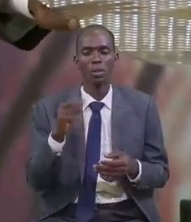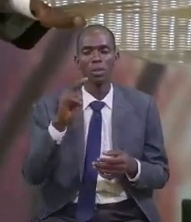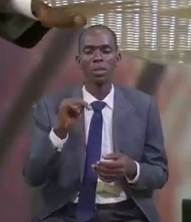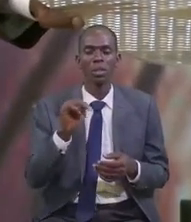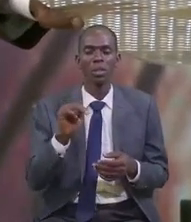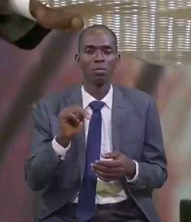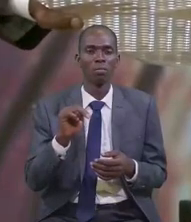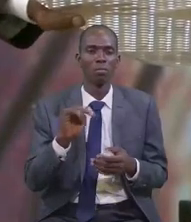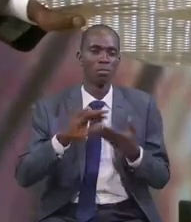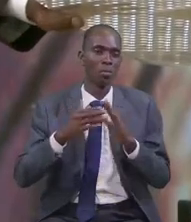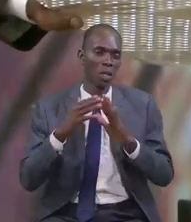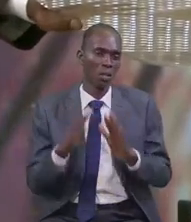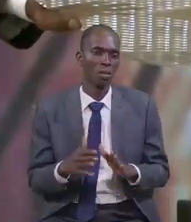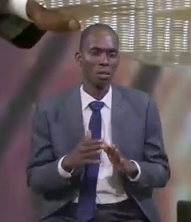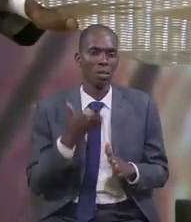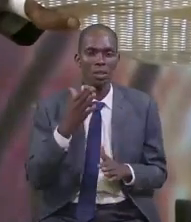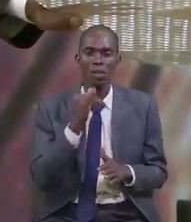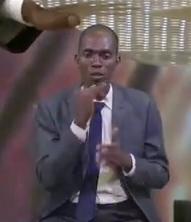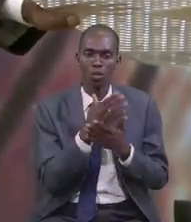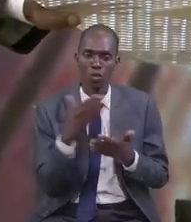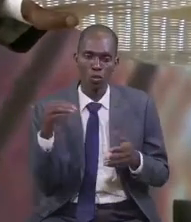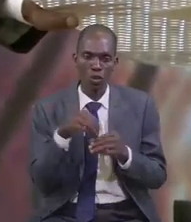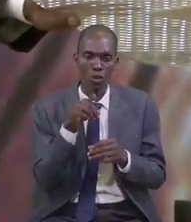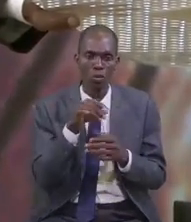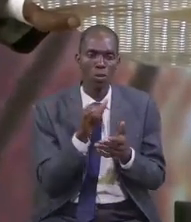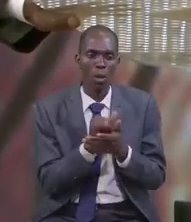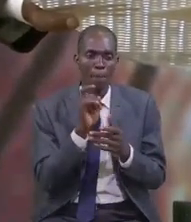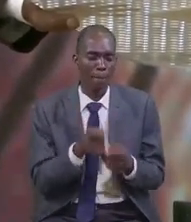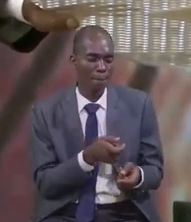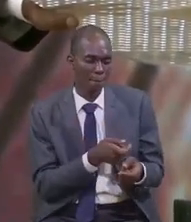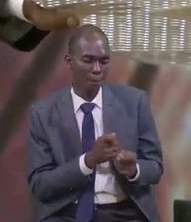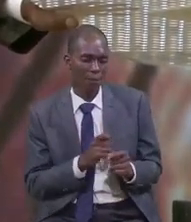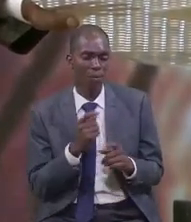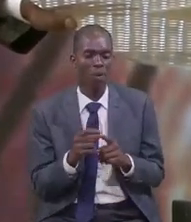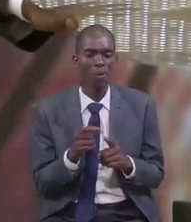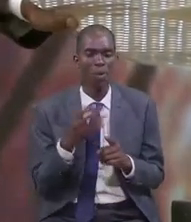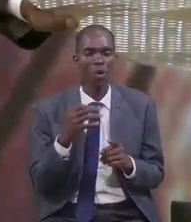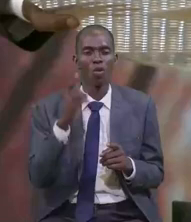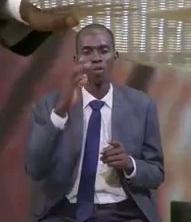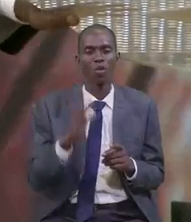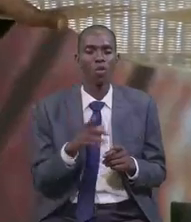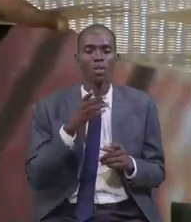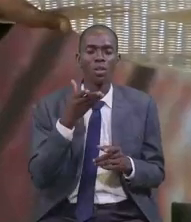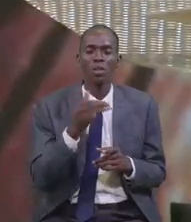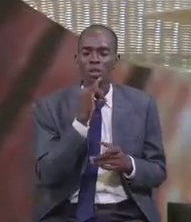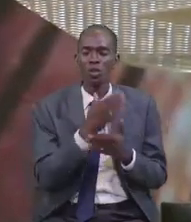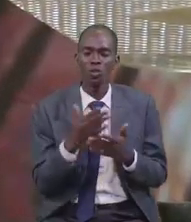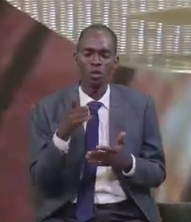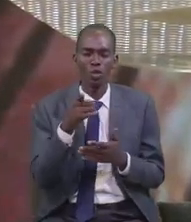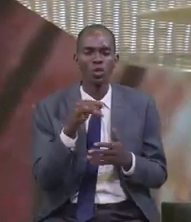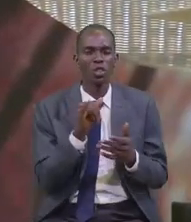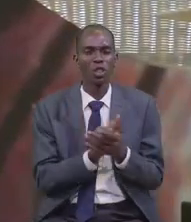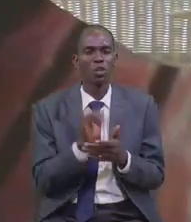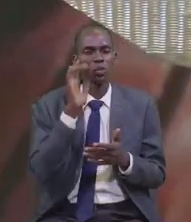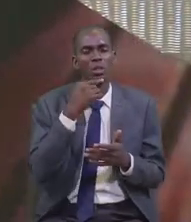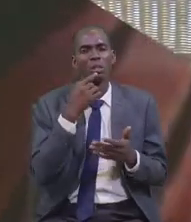chose en toi qui veut attirer le monde. Il y a quelque chose en toi qui dit que je rate quelque chose dans le monde. C'est pourquoi, c'est dit que